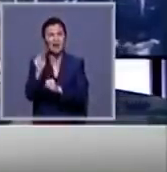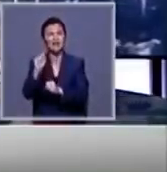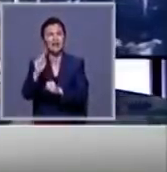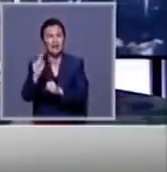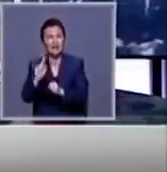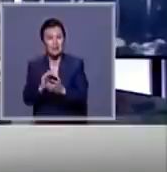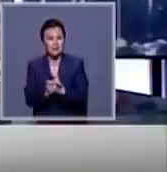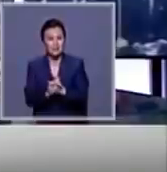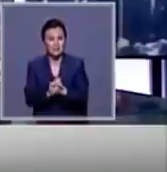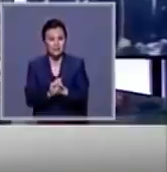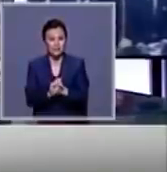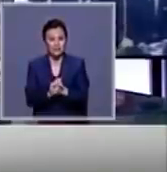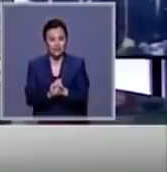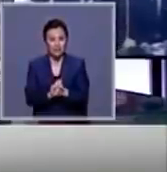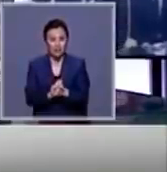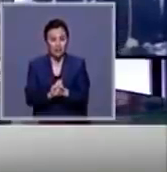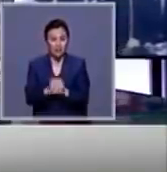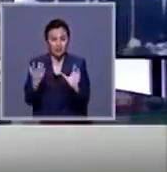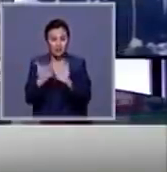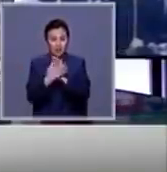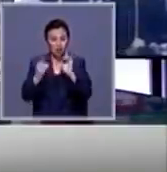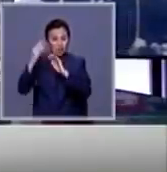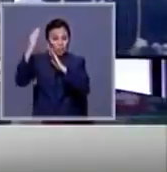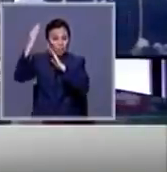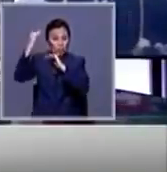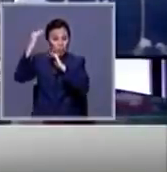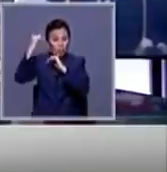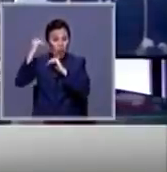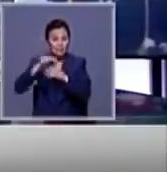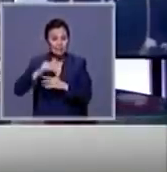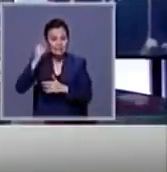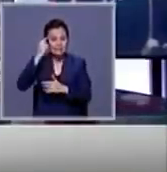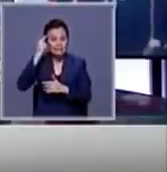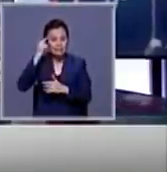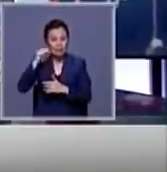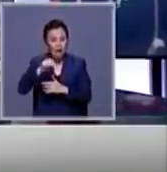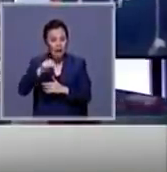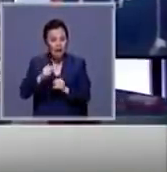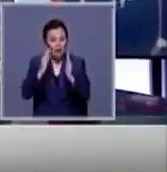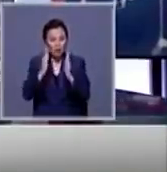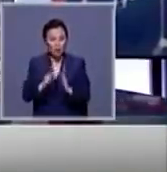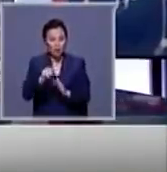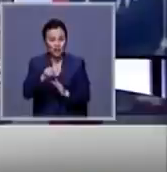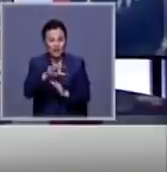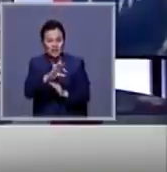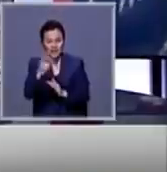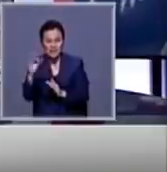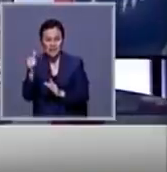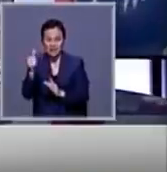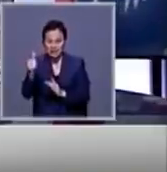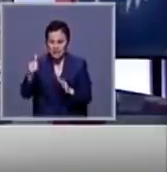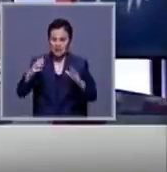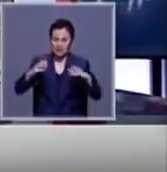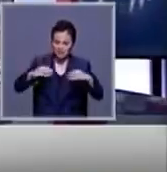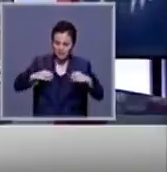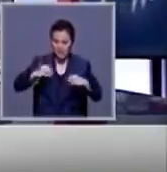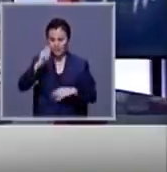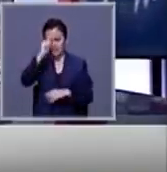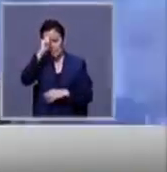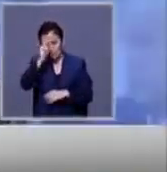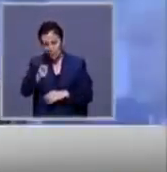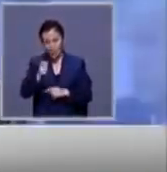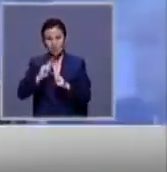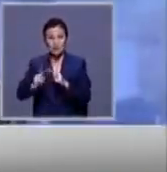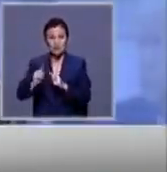หนึ่งผมก็ความมุ่งหวังสังคมก็ต้องคาดหวังว่าจะได้คนที่กว้างๆได้คนที่แบบคล้ายๆว่าเป็นที่ยอมรับนับถืออะไรต่างๆใช่ไหมฮ